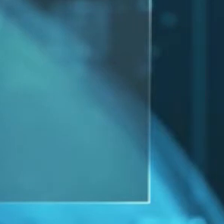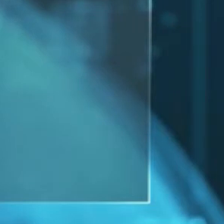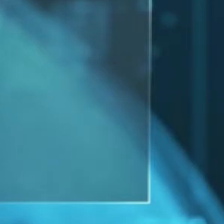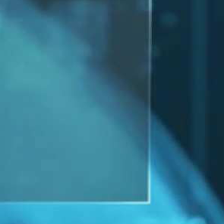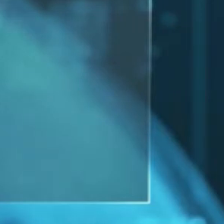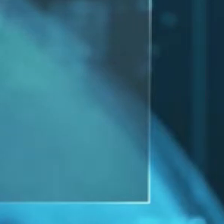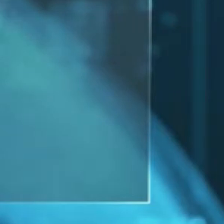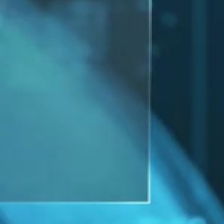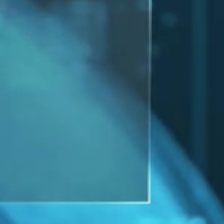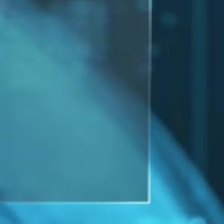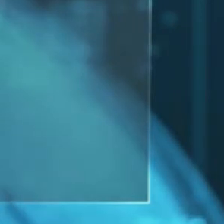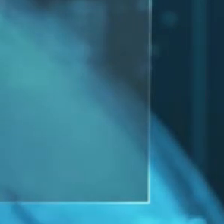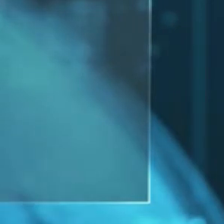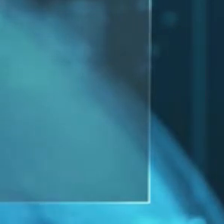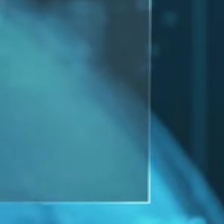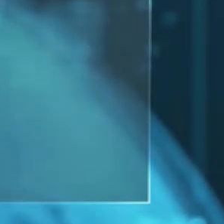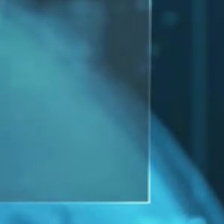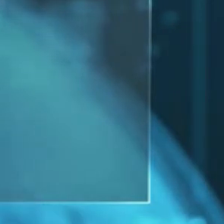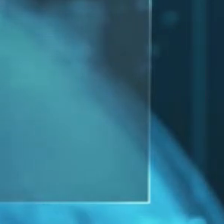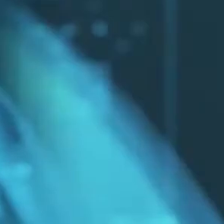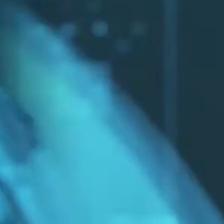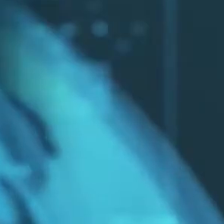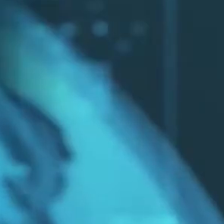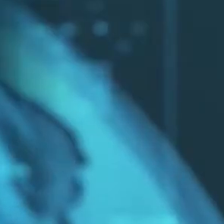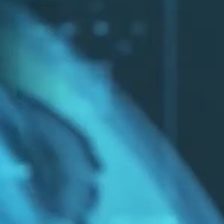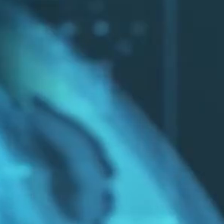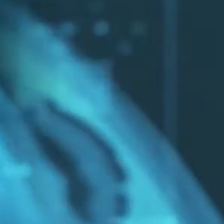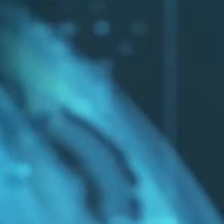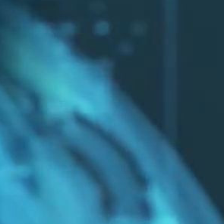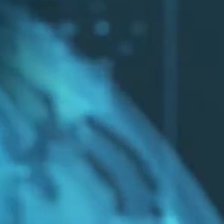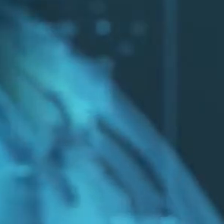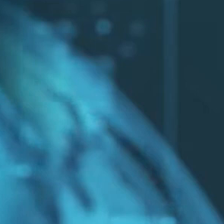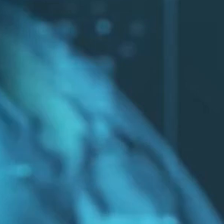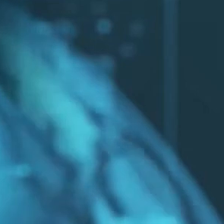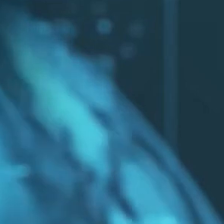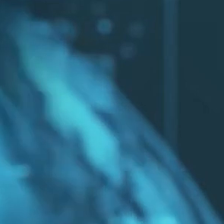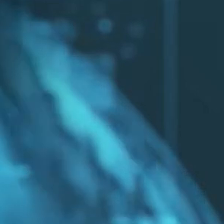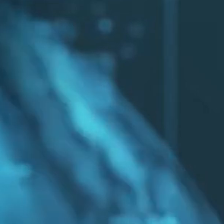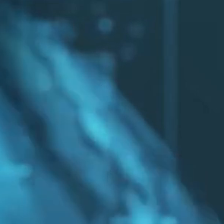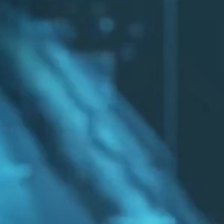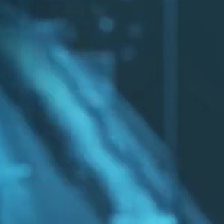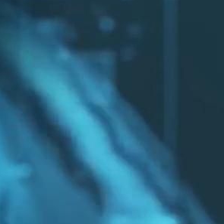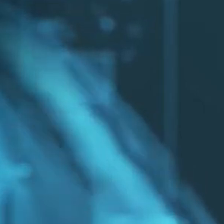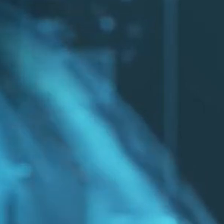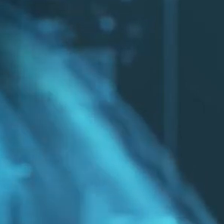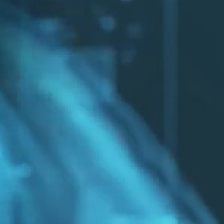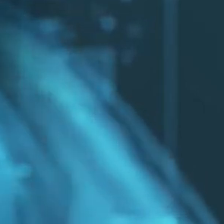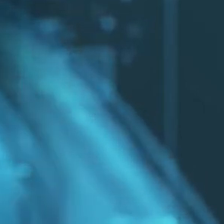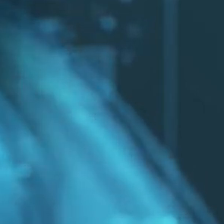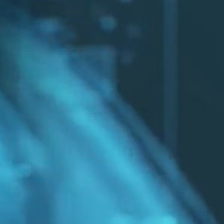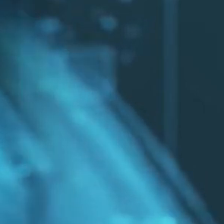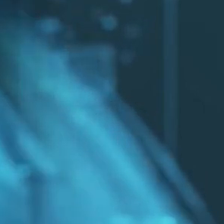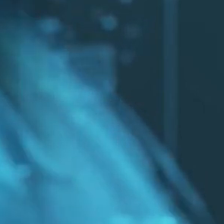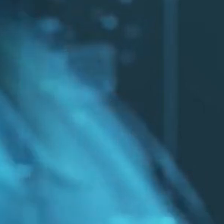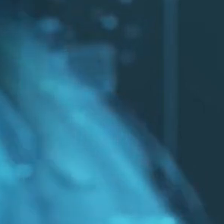да артқа тастайтыныңызға кәміл сенемін деп жазылған. Өзбекстан басшысы Шавкат Мирзиёевте Нұрсұлтан Назарбаевтың вирус